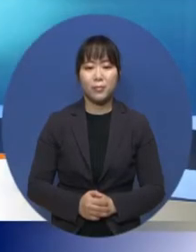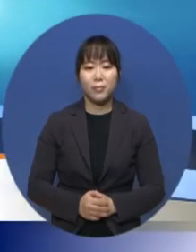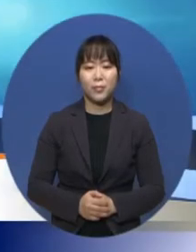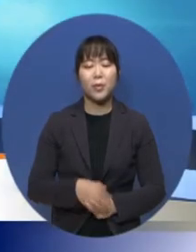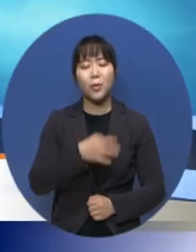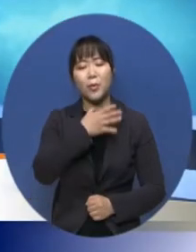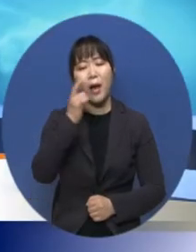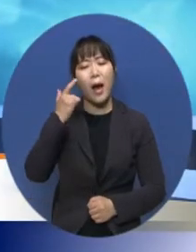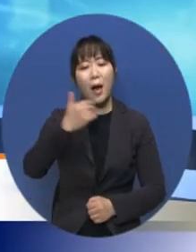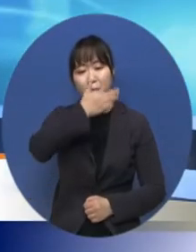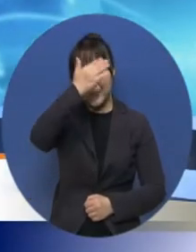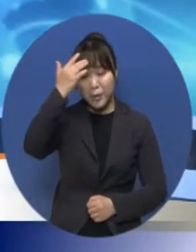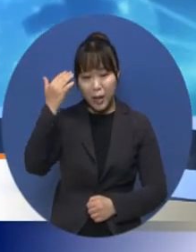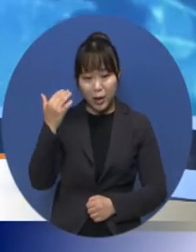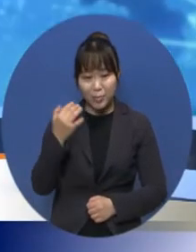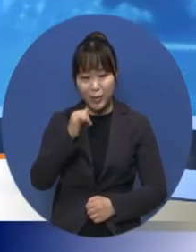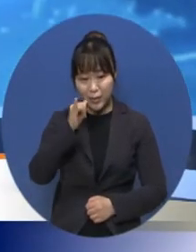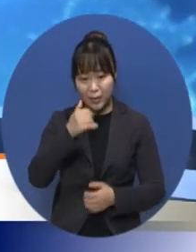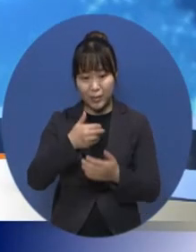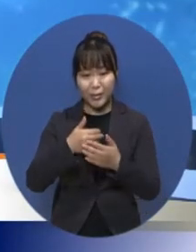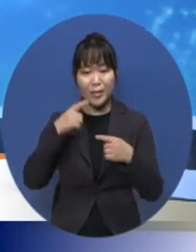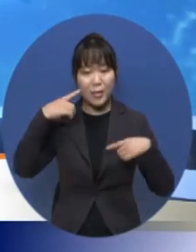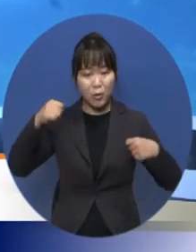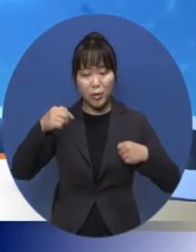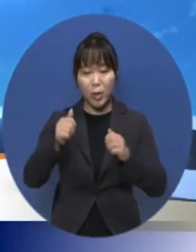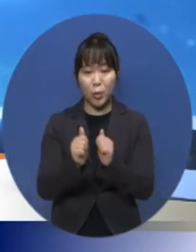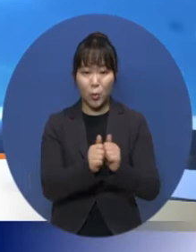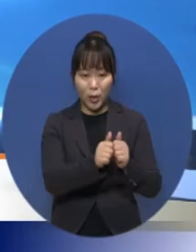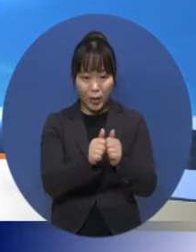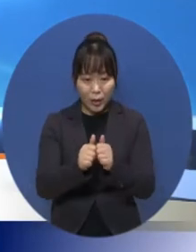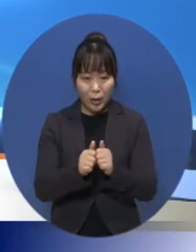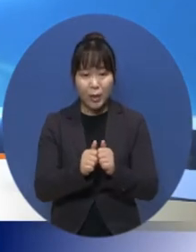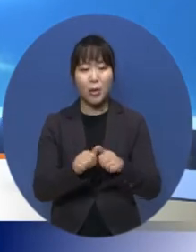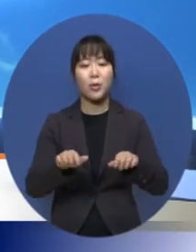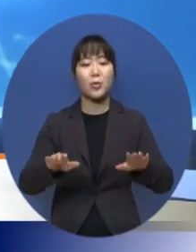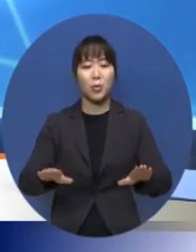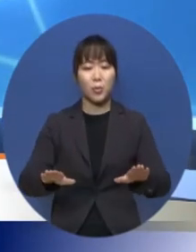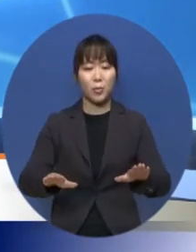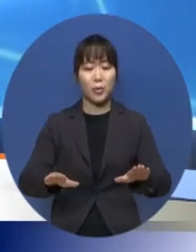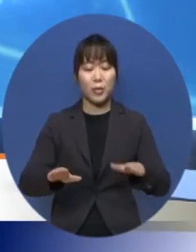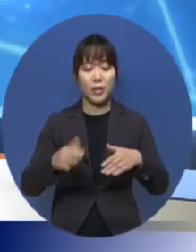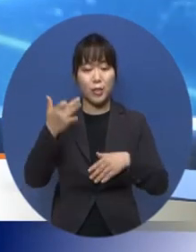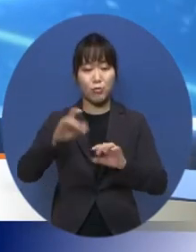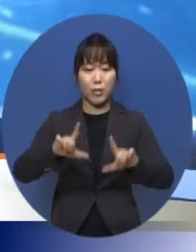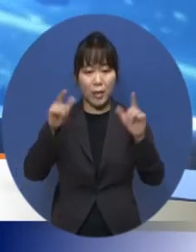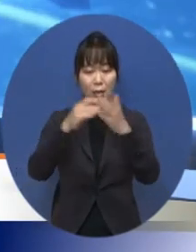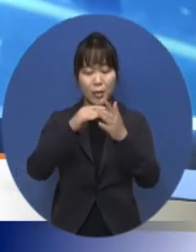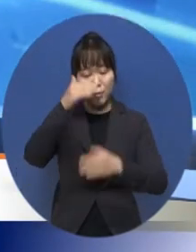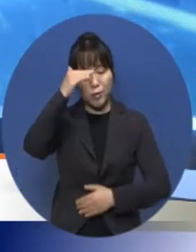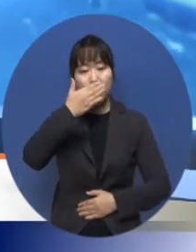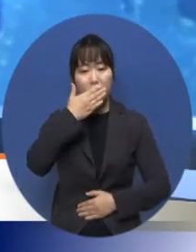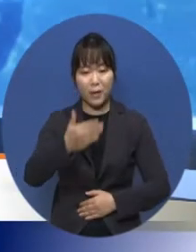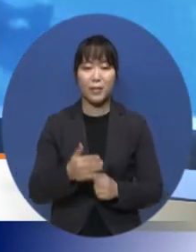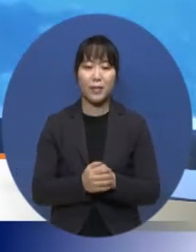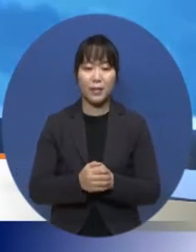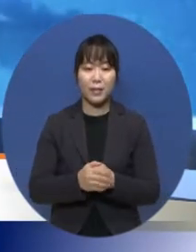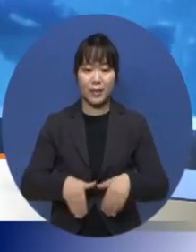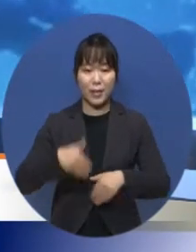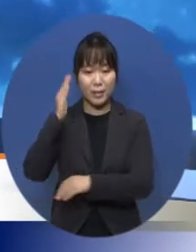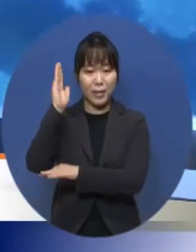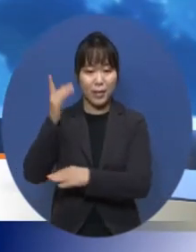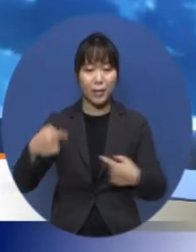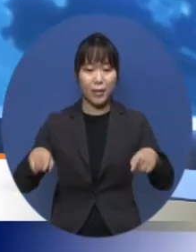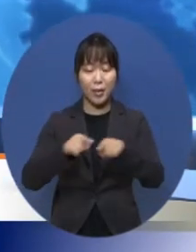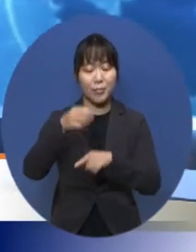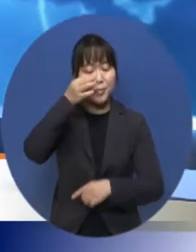노년의 아름다움을 그린 연극 동행이 오는 19일까지 우리 곁으로 찾아옵니다. 그 따뜻한 이야기를